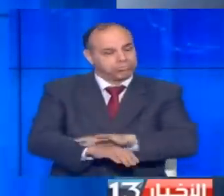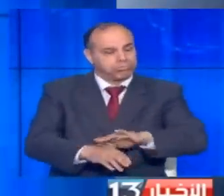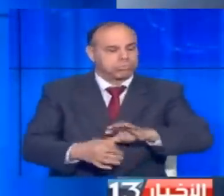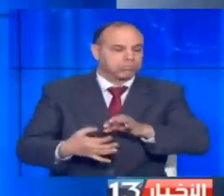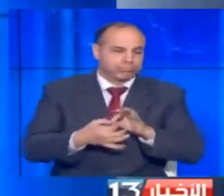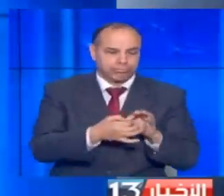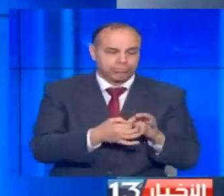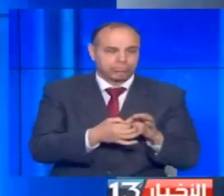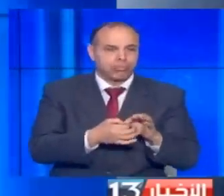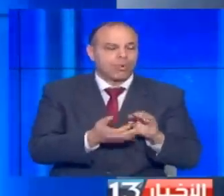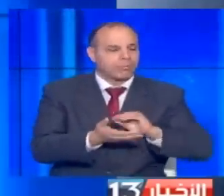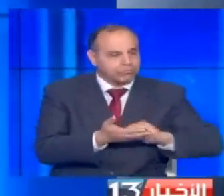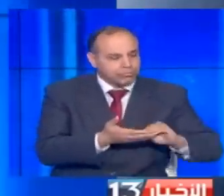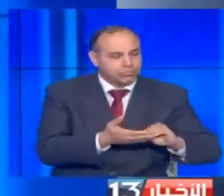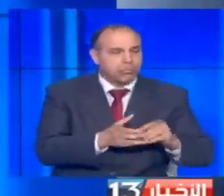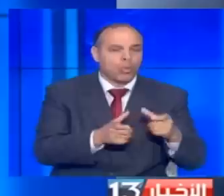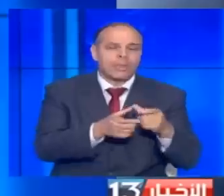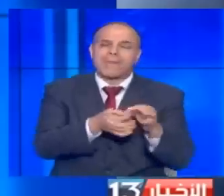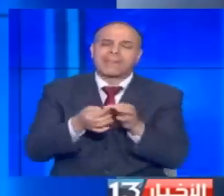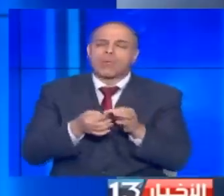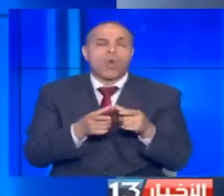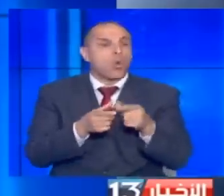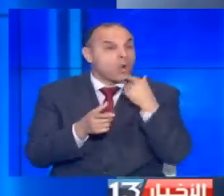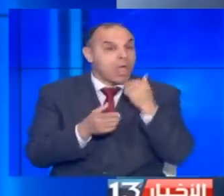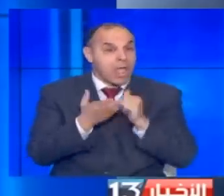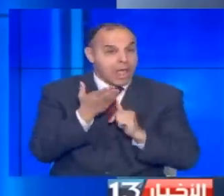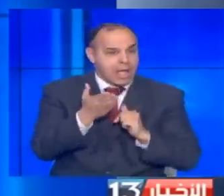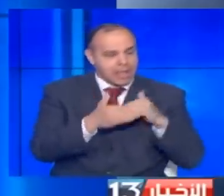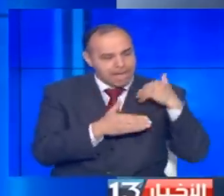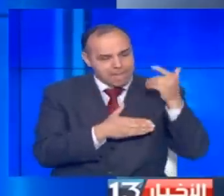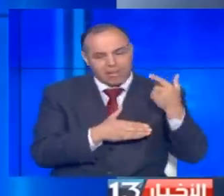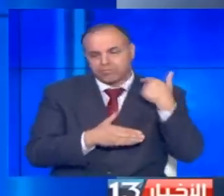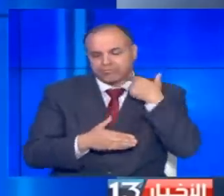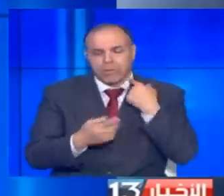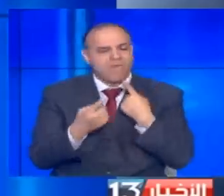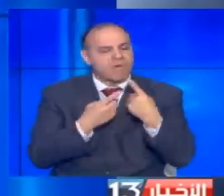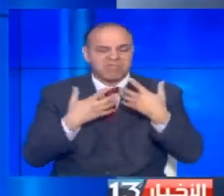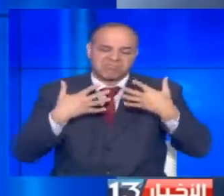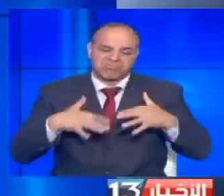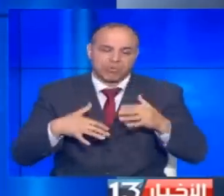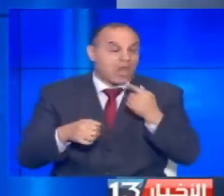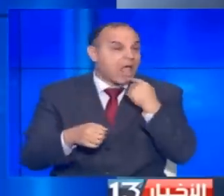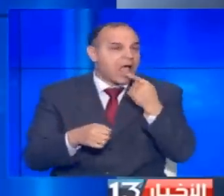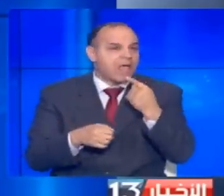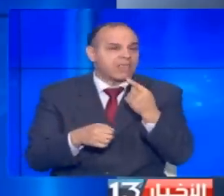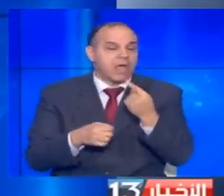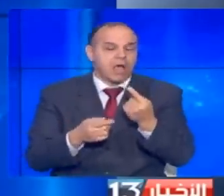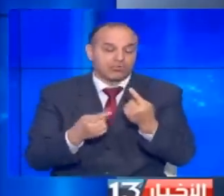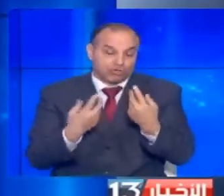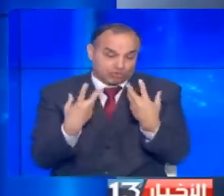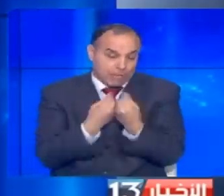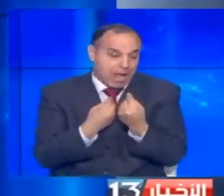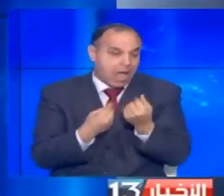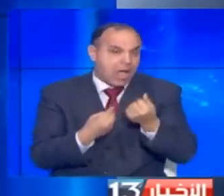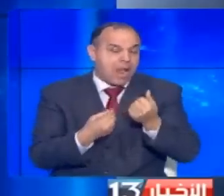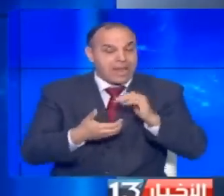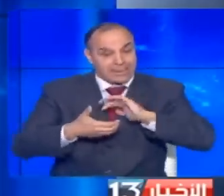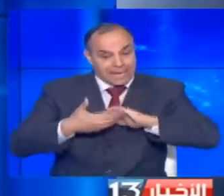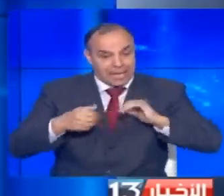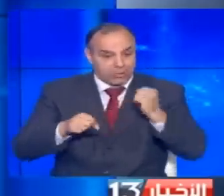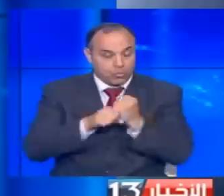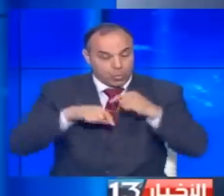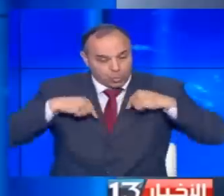العام والدوليين والمنشات العموميه وذلك بعد فشل المفاوضات التي الذي التي جمعت الاتحاد